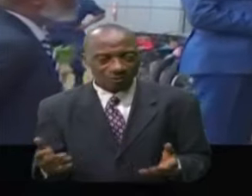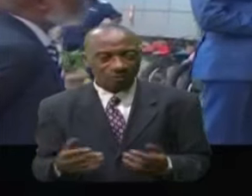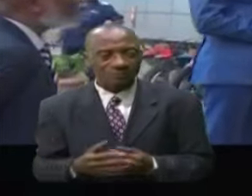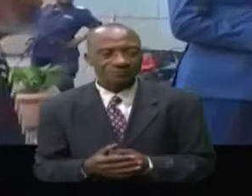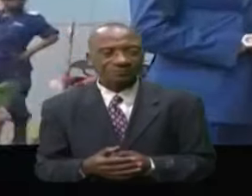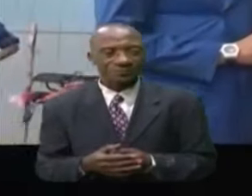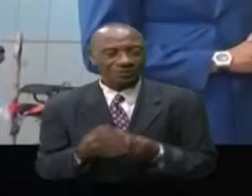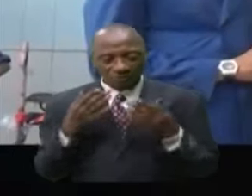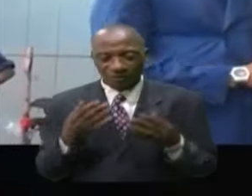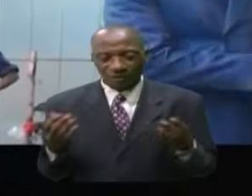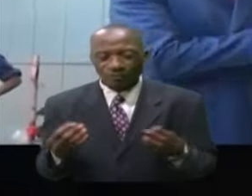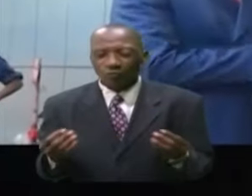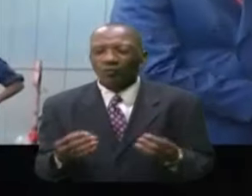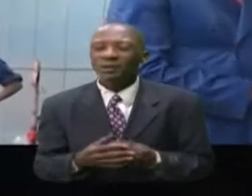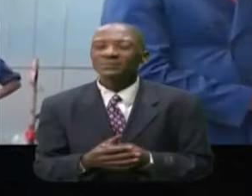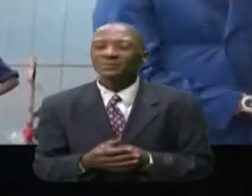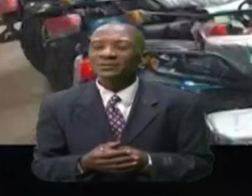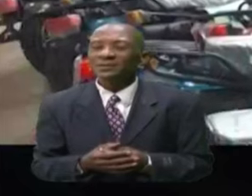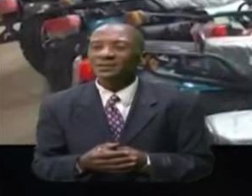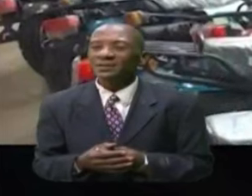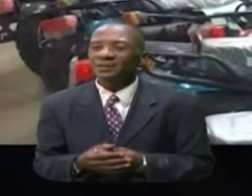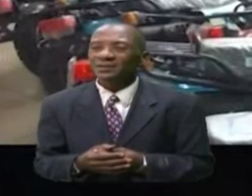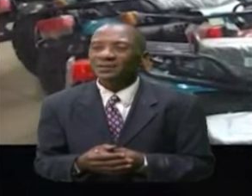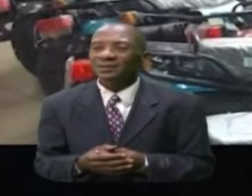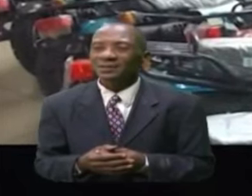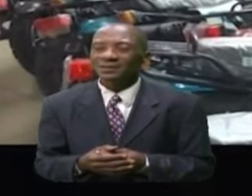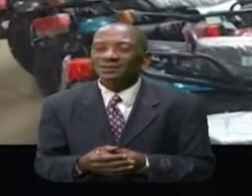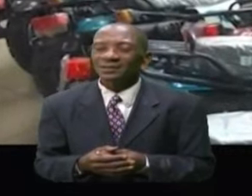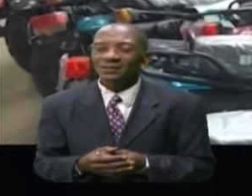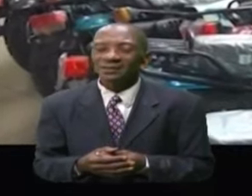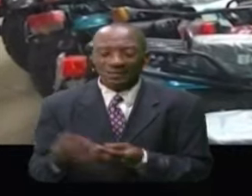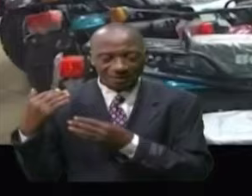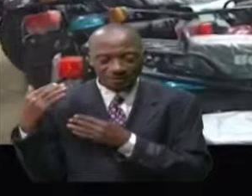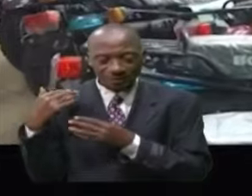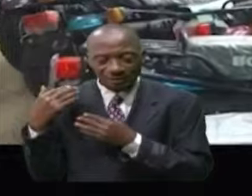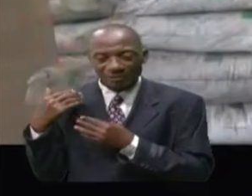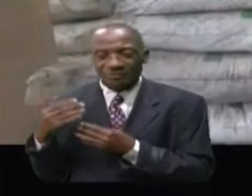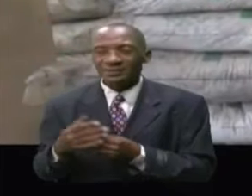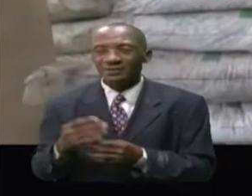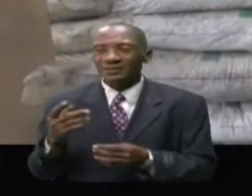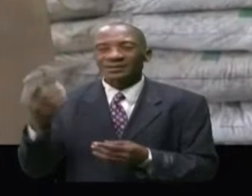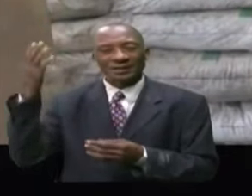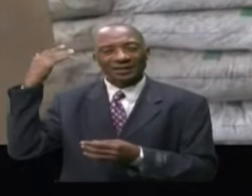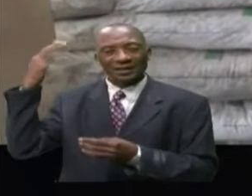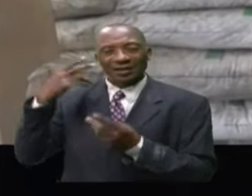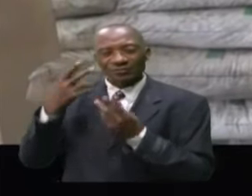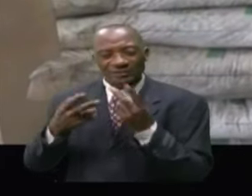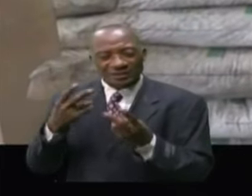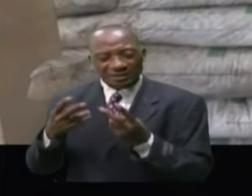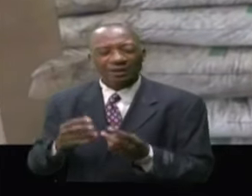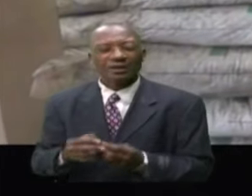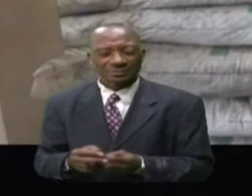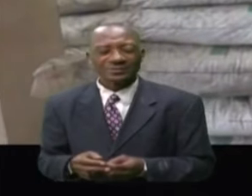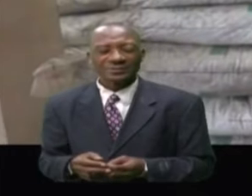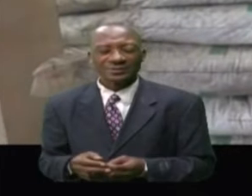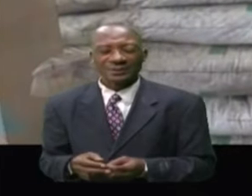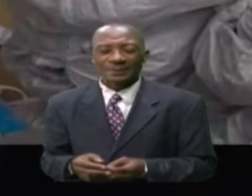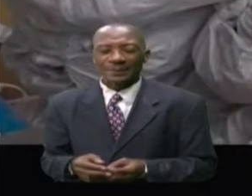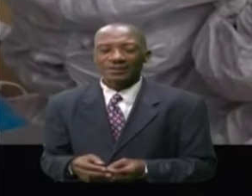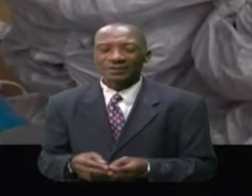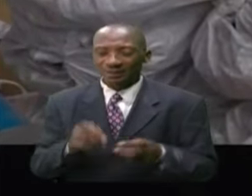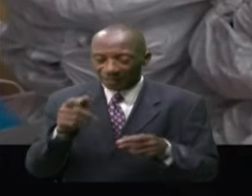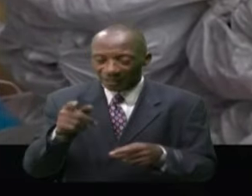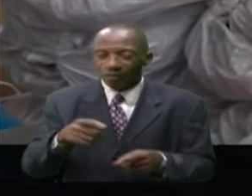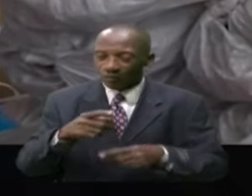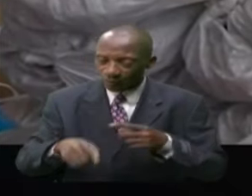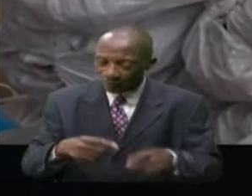dons du gouvernement de 20 tonnes. Il s'agit des semences améliorées de riz et de maïs, des engrais, petits matériels